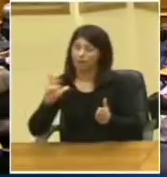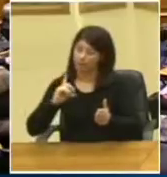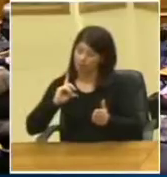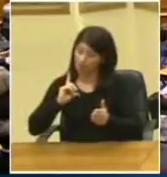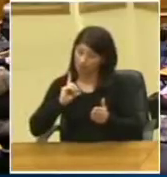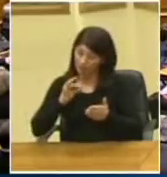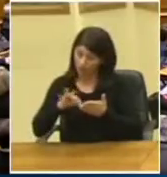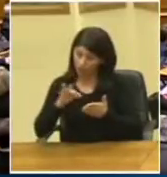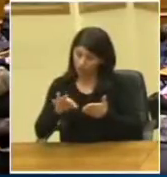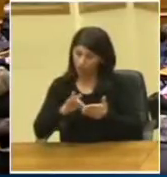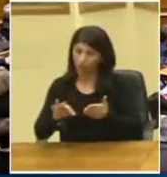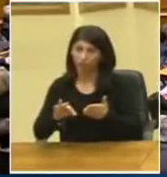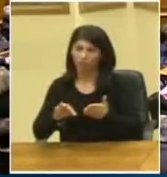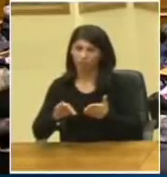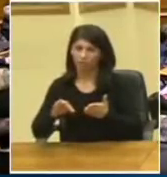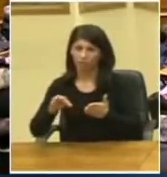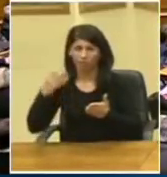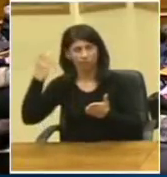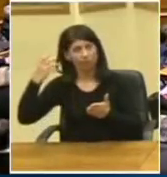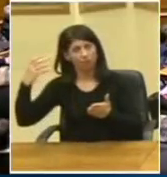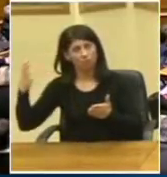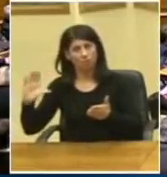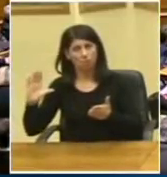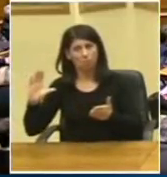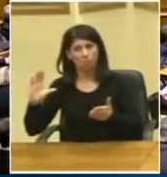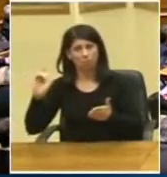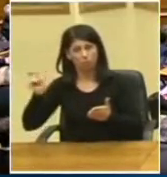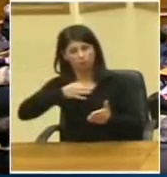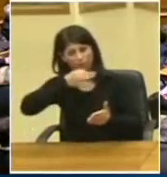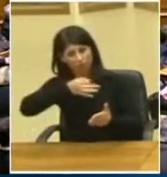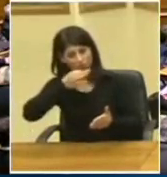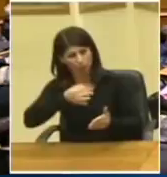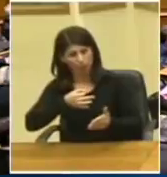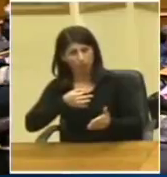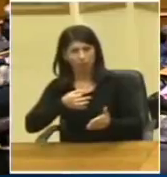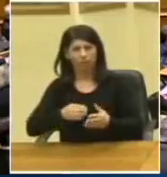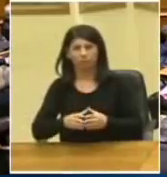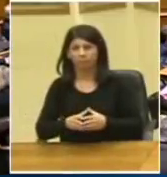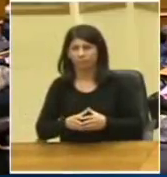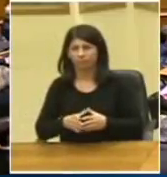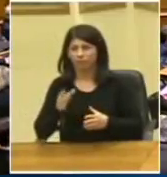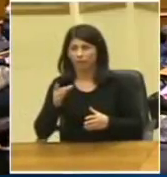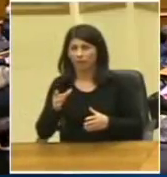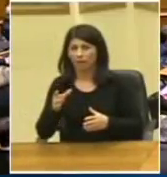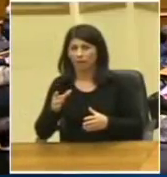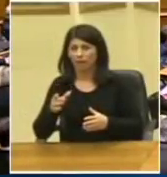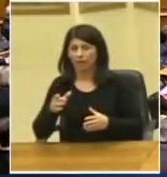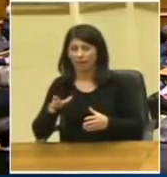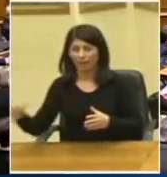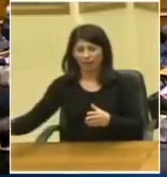διορθώνετε και στον ιρμό της πολιτικής μου, του πολιτικού μου αφηγήματος. Θα σας πάρω για υποβολέα